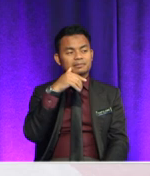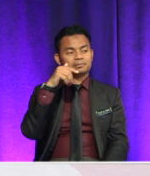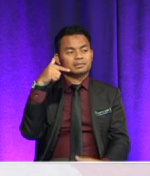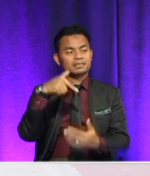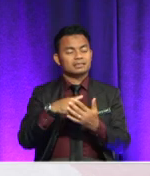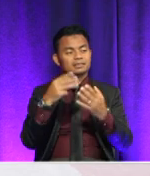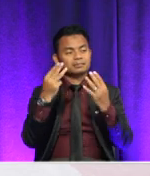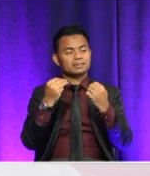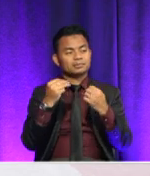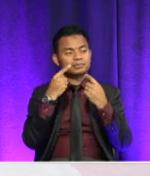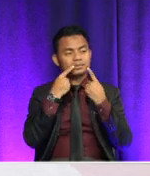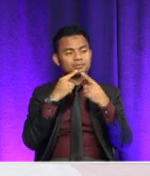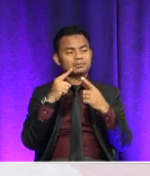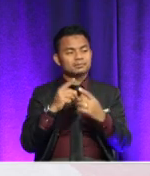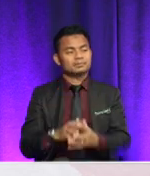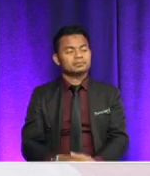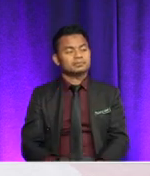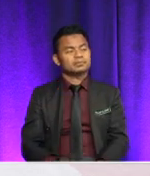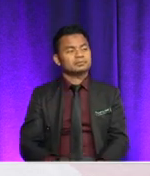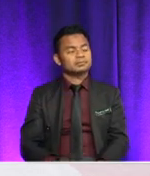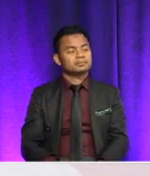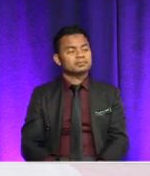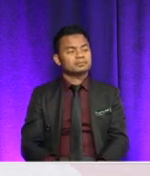jawaban nih Siapa nih